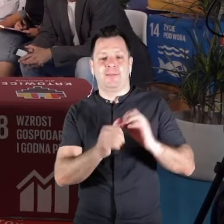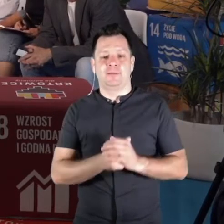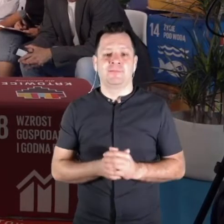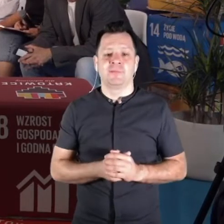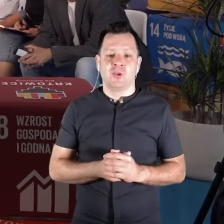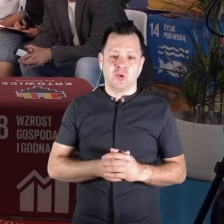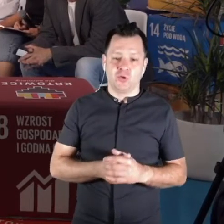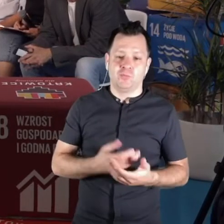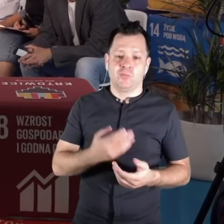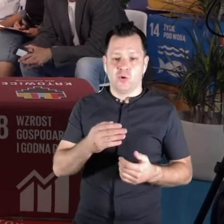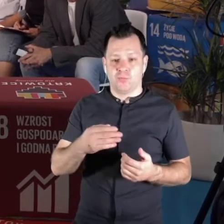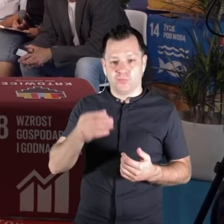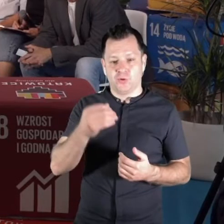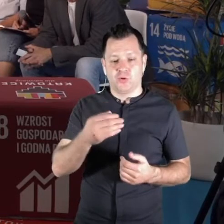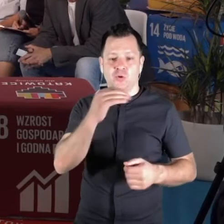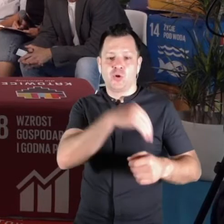Rzeszowie.